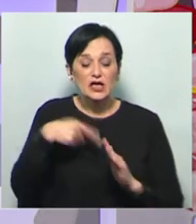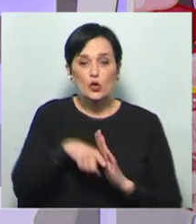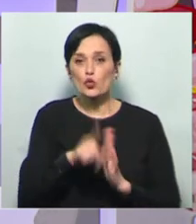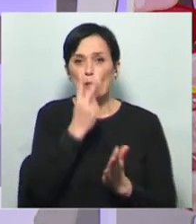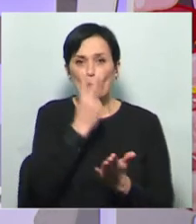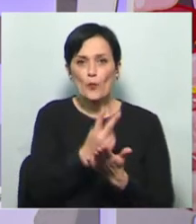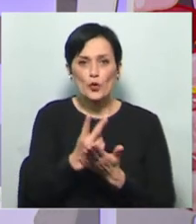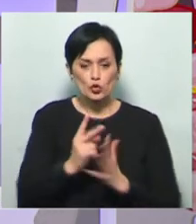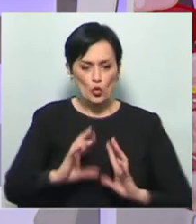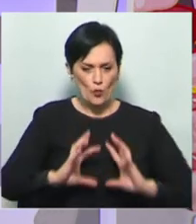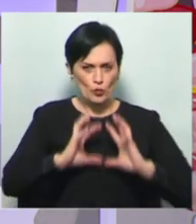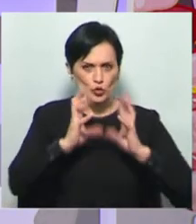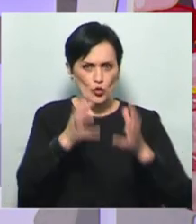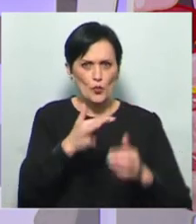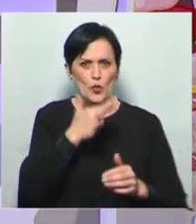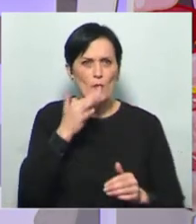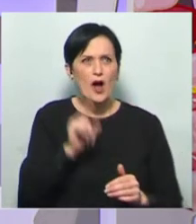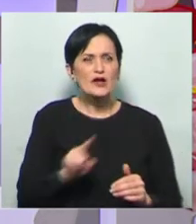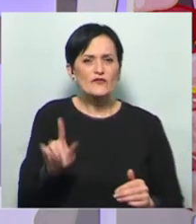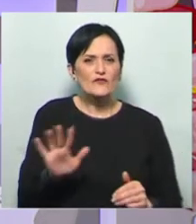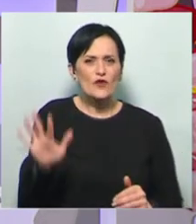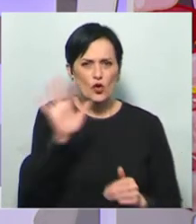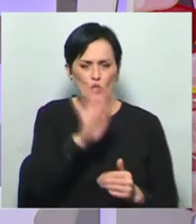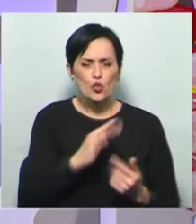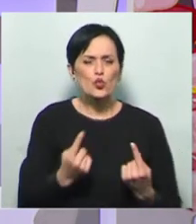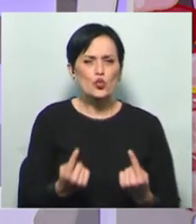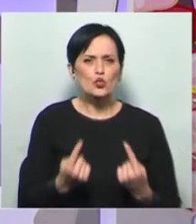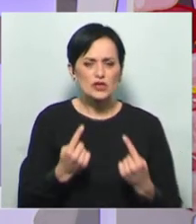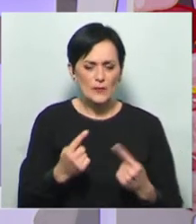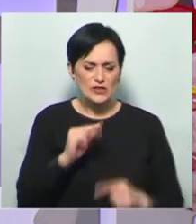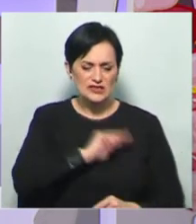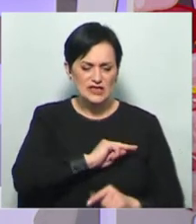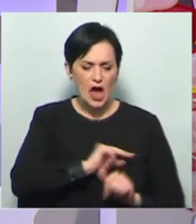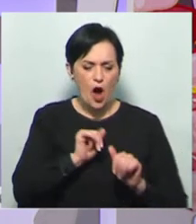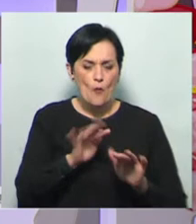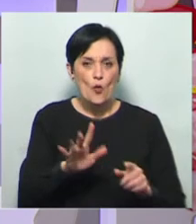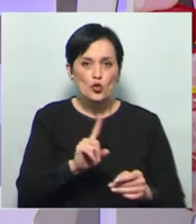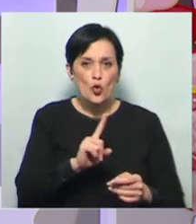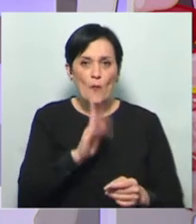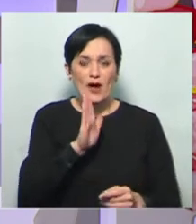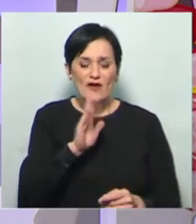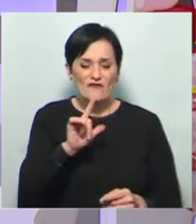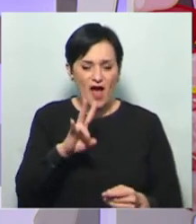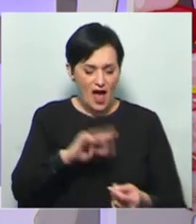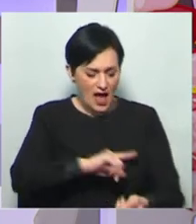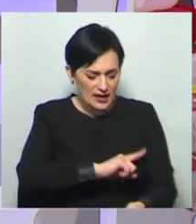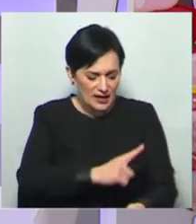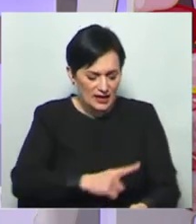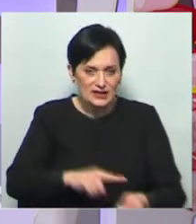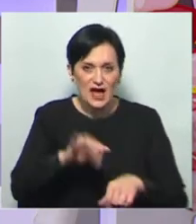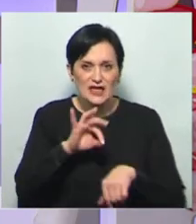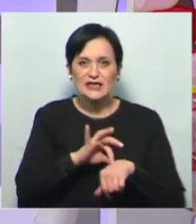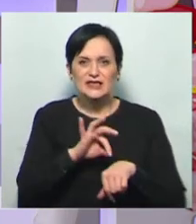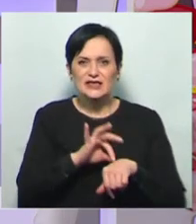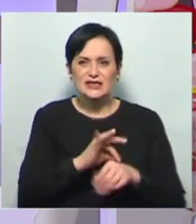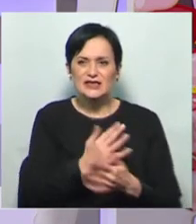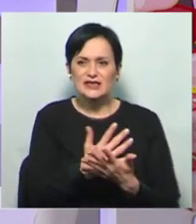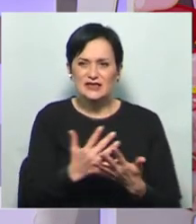მიუხედავად იმისა, რომ მსოფლიოს მრავალ ქვეყანაში უზარმაზარი სამუშაო მიდის იმისთვის, რომ ვენების დაავადების საერთოდ